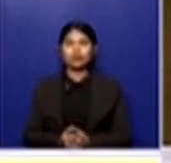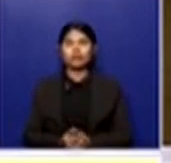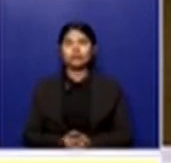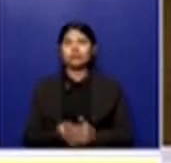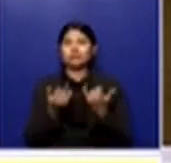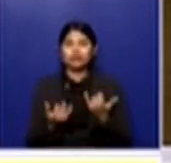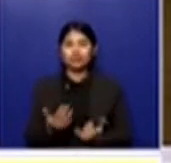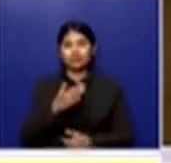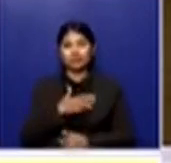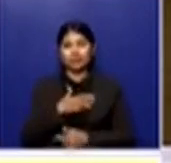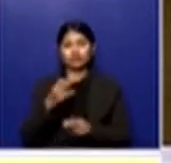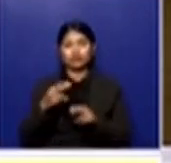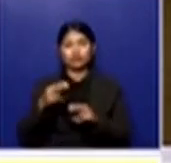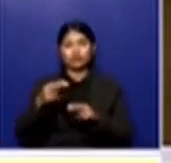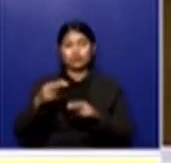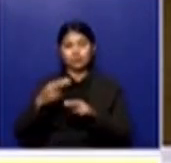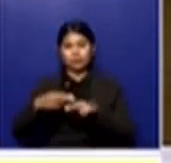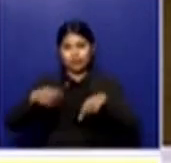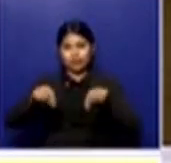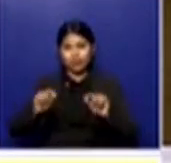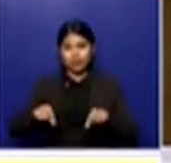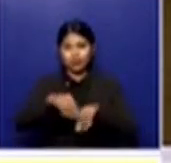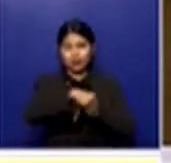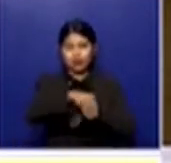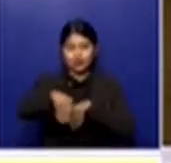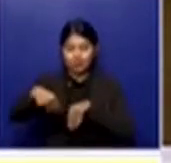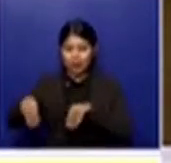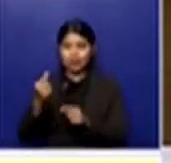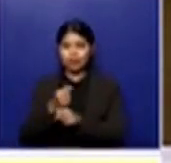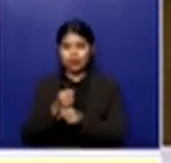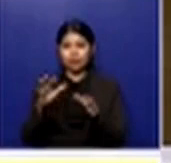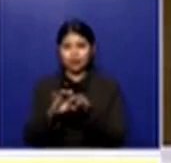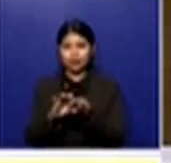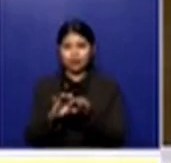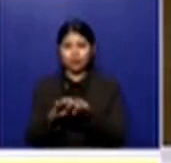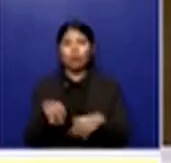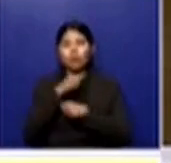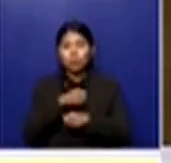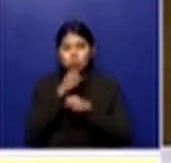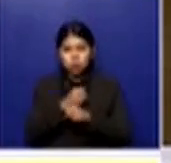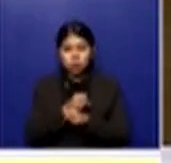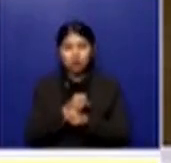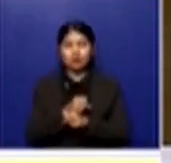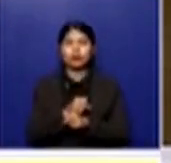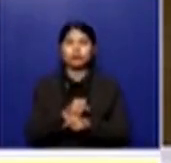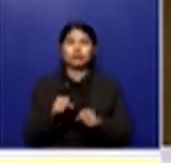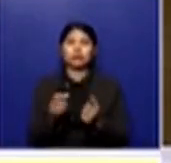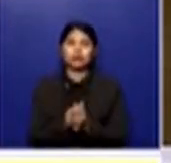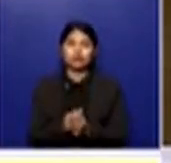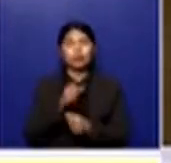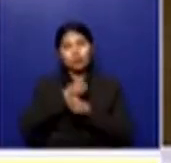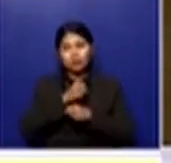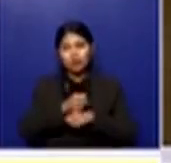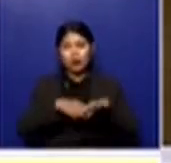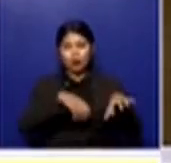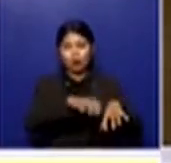ก็ตอนนี้เราเพิ่งลงนามร่วมกันกับเครือข่ายองค์กรที่ทำงานด้านผู้สูงอายุและสังคมสูงวัยประมาณ